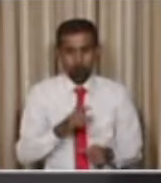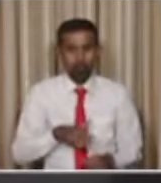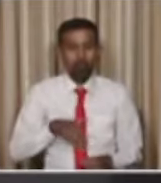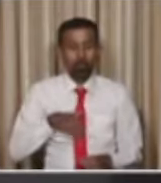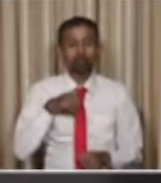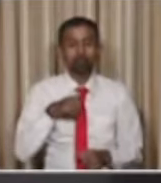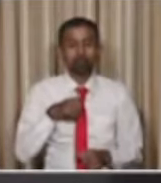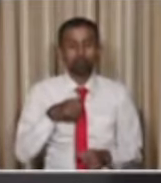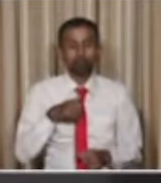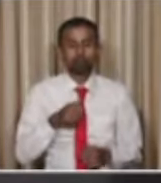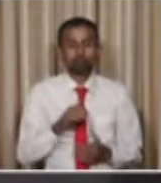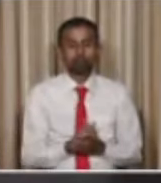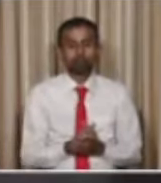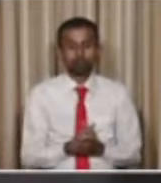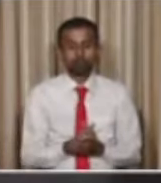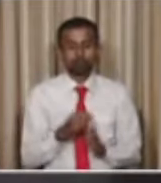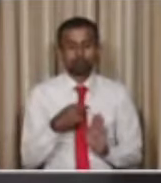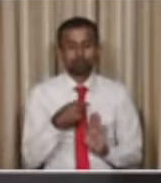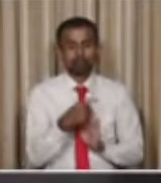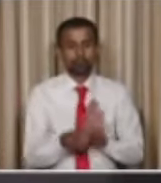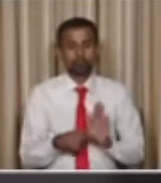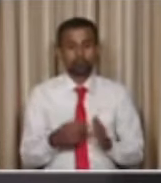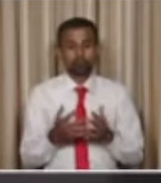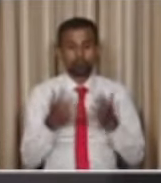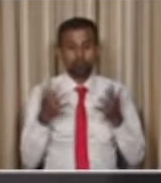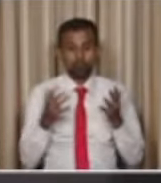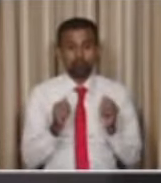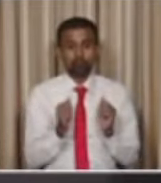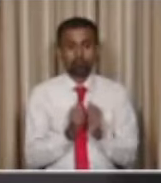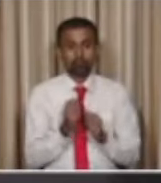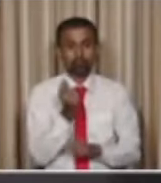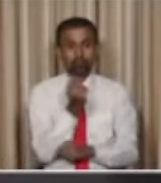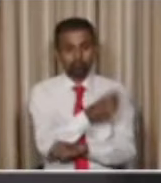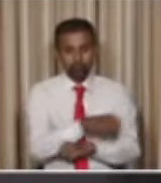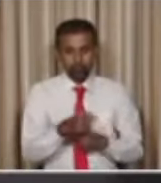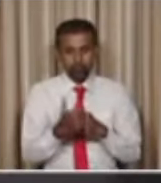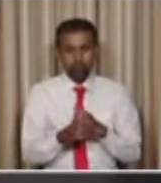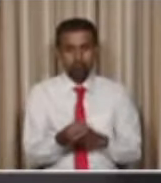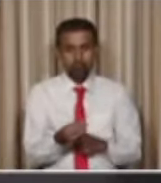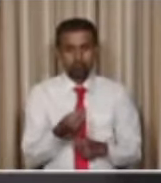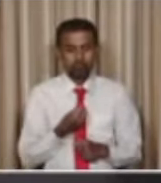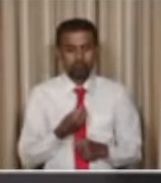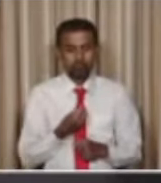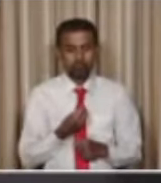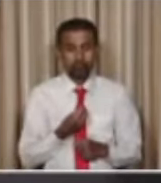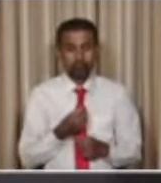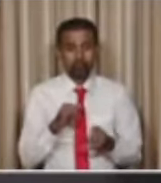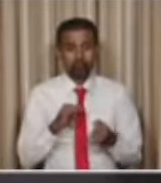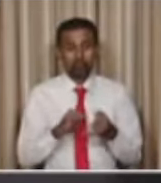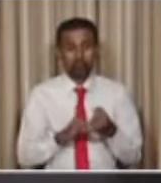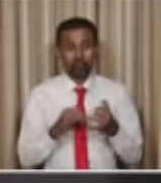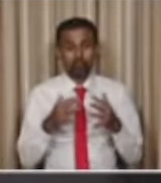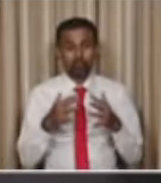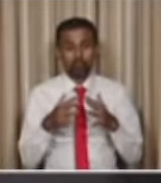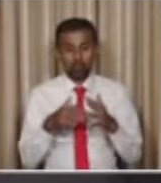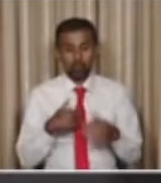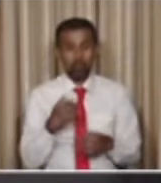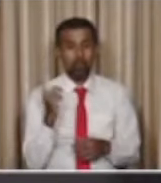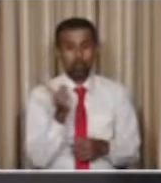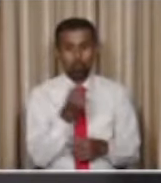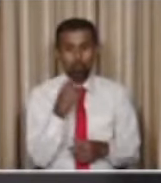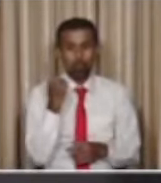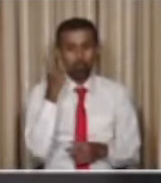ಮೂಲಿಕತ್ವೇನ್ ಮೇರಟೇಟ ಲೊಕ್ಕು ವೆಡಪಿಲಿವೆಲಾಕ್ ಸಕಸ್ಕರ ಏ ತಮೈ ಸುವಸರಿಯ ಎಮ ನತ್ತಂ ಅಪಿ